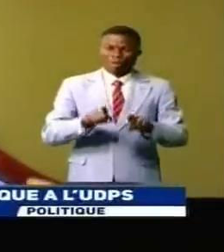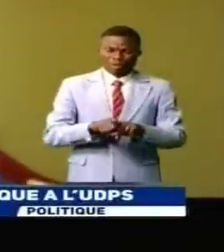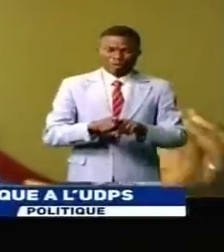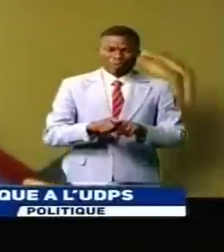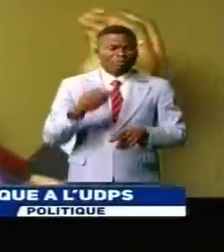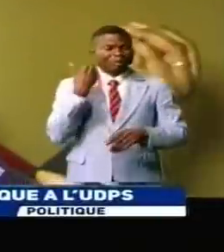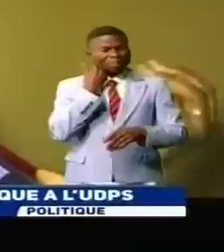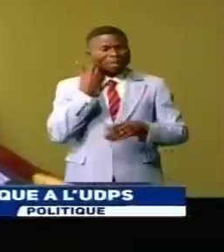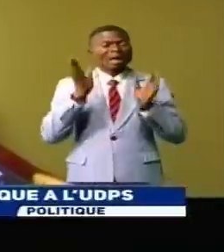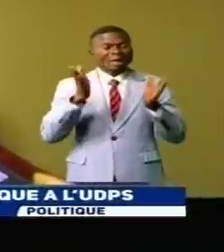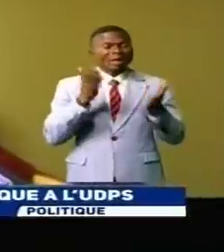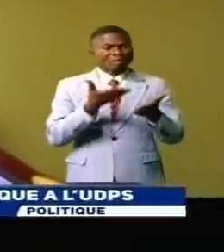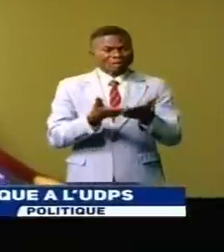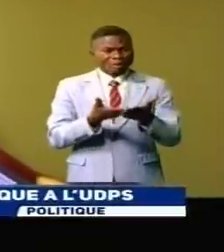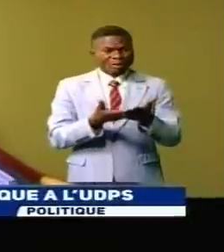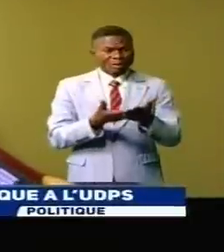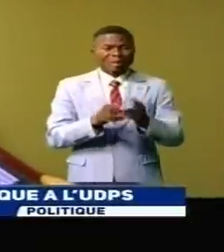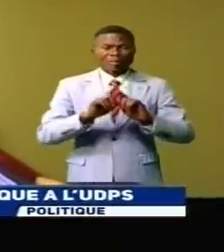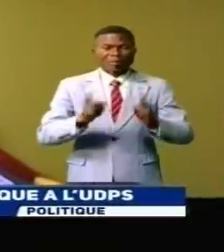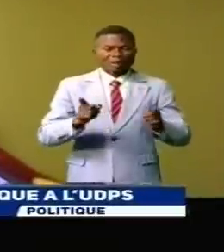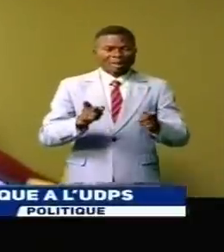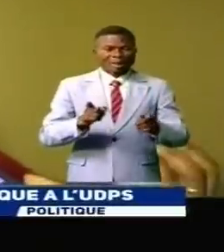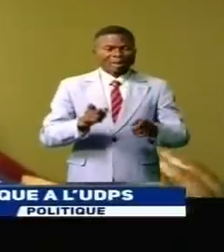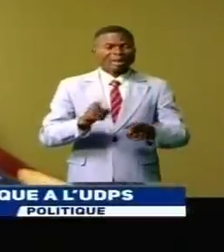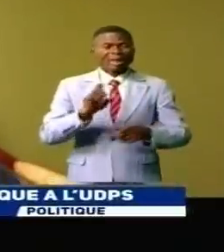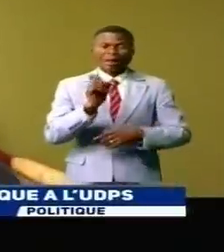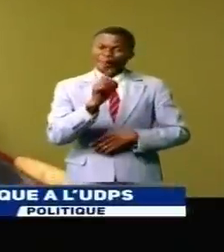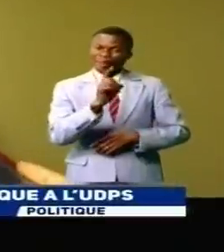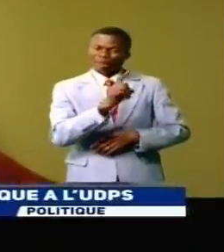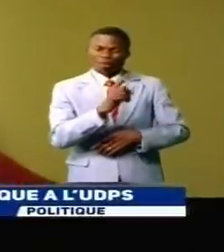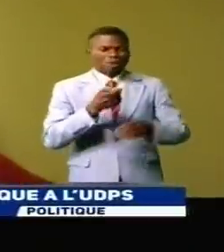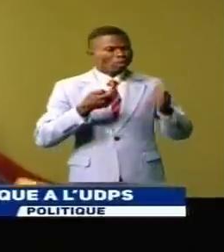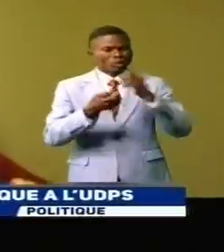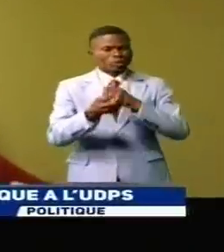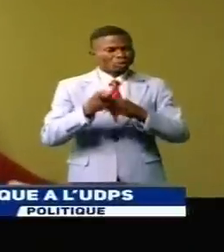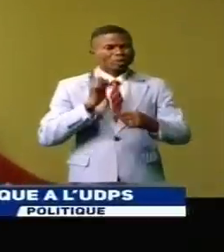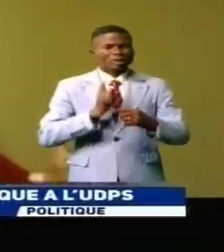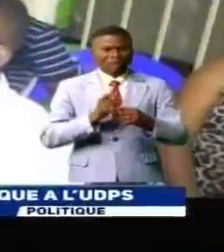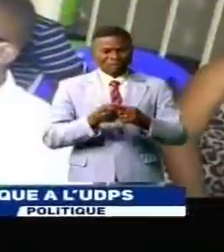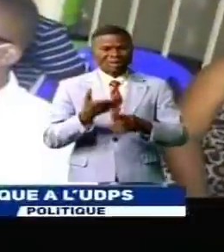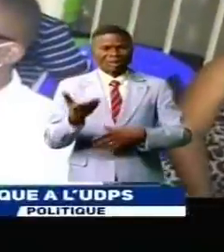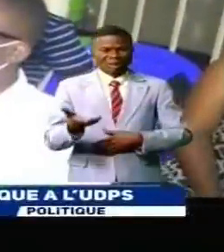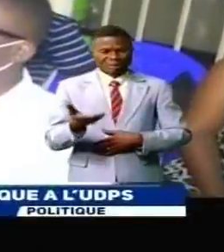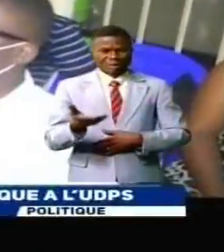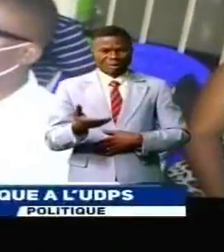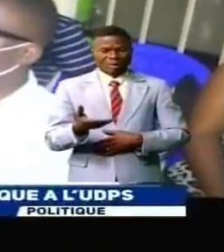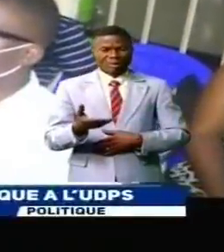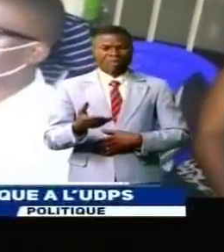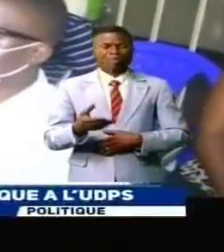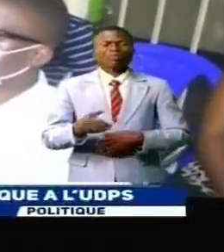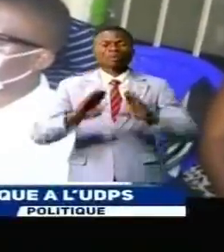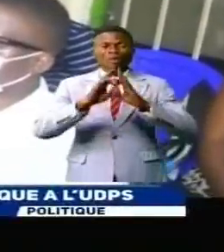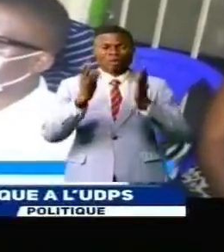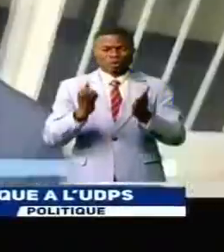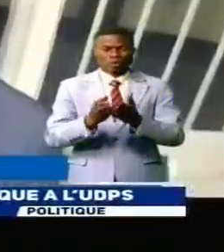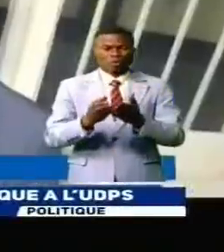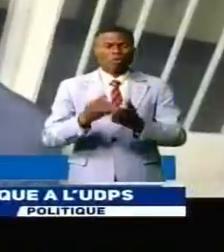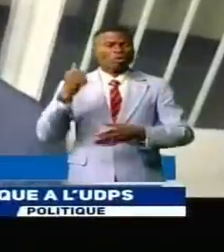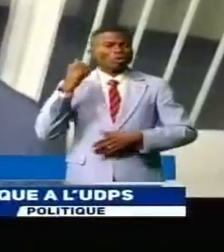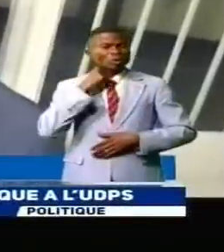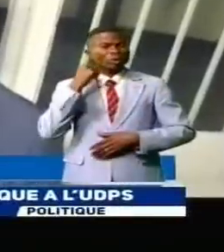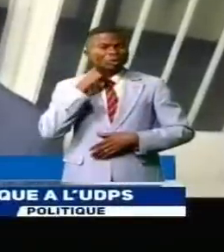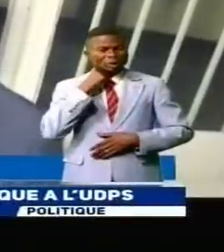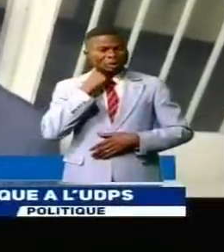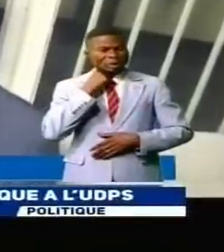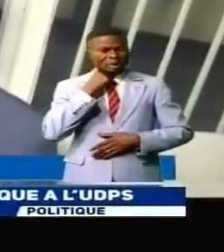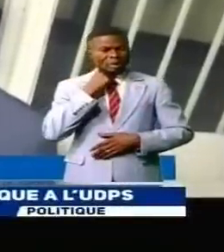forme grave, le syndrome post-COVID est généralement atténué. Donc, les corps de l'élite scientifique comptent